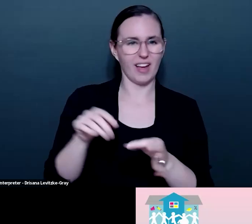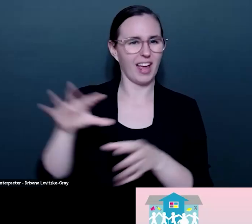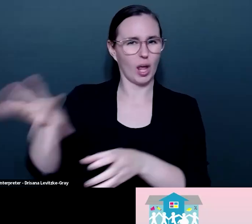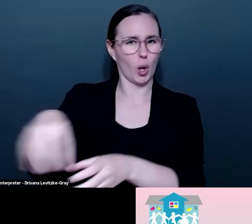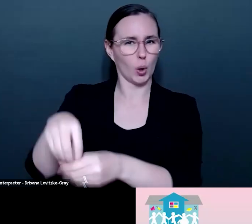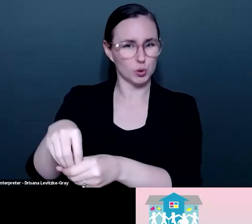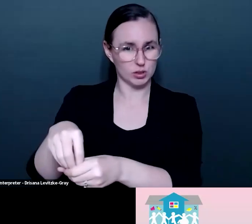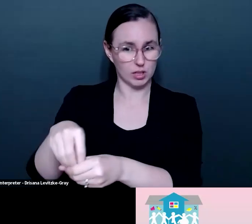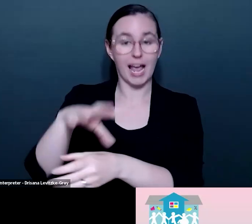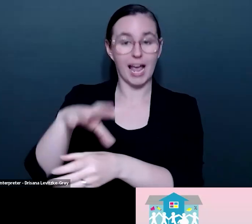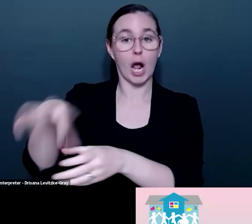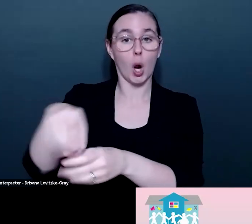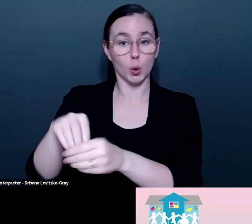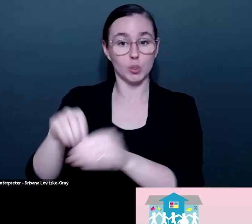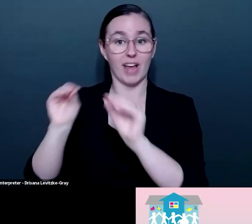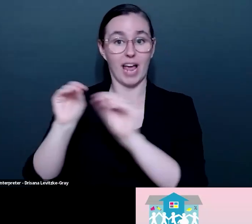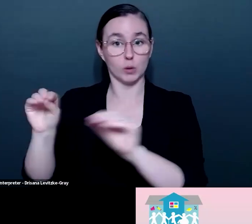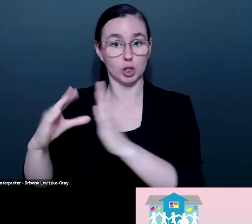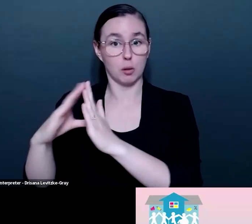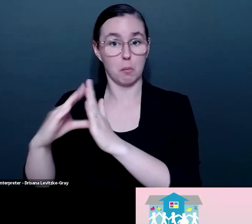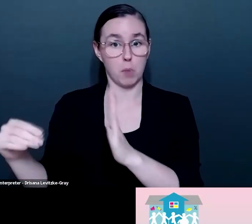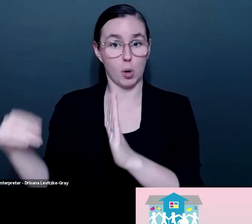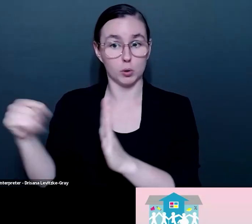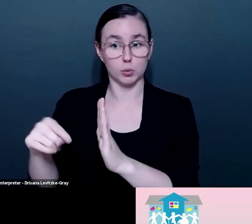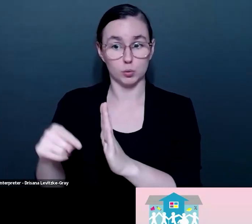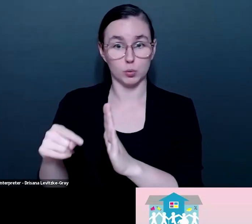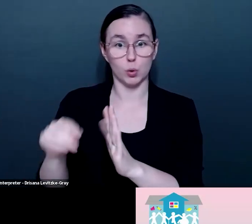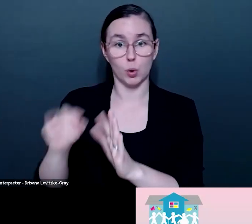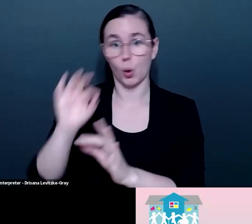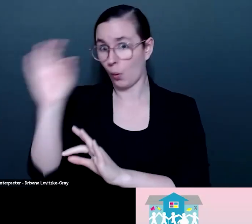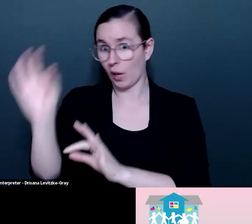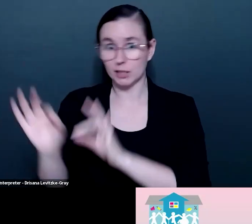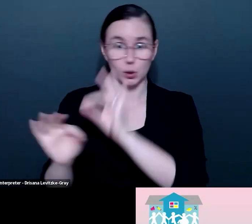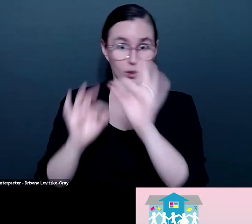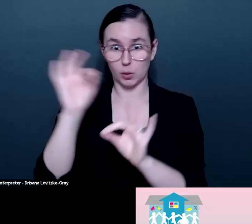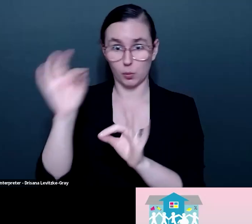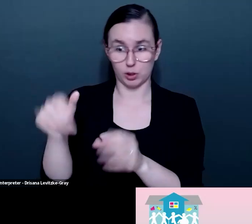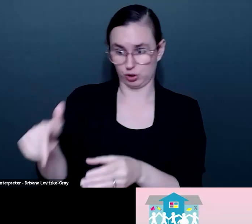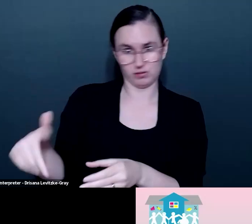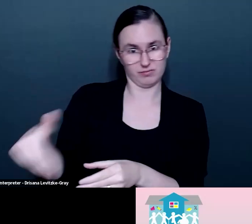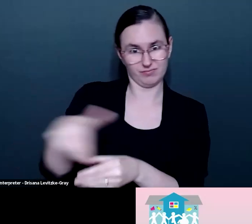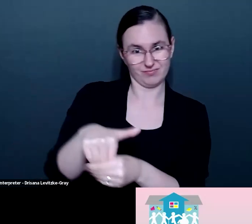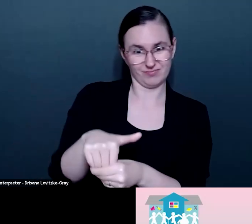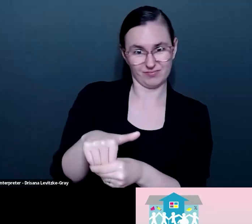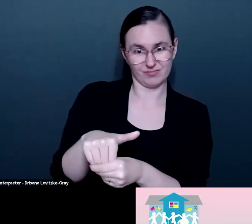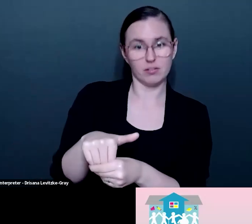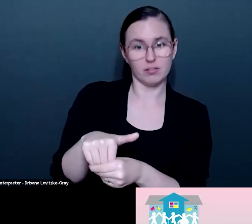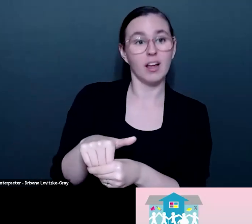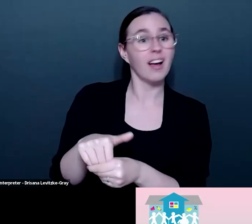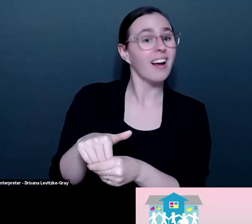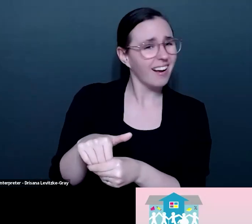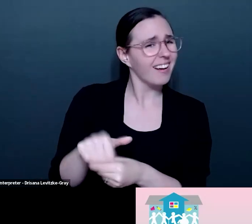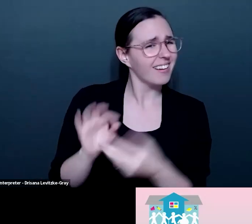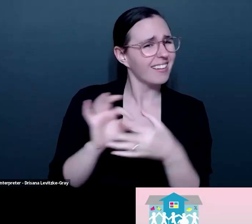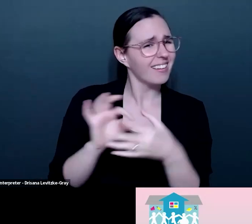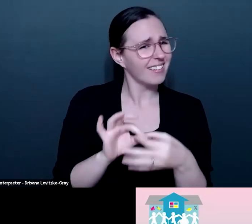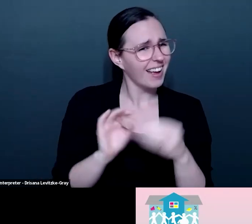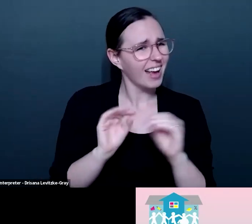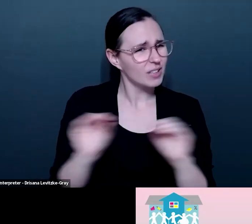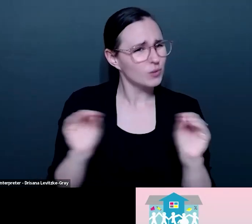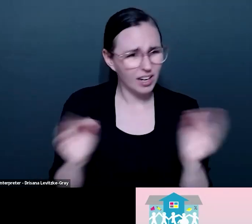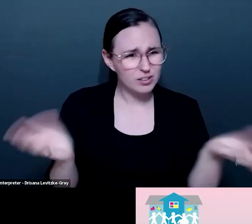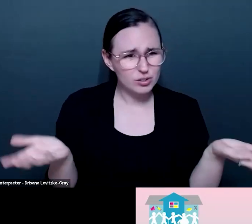nous allons justement recouvrir des questions d'éducation, comme par exemple, qui sont nécessaires pour mettre en place le